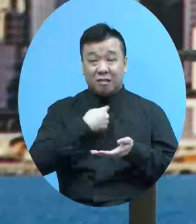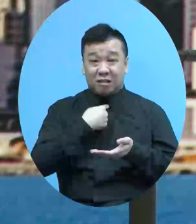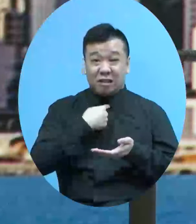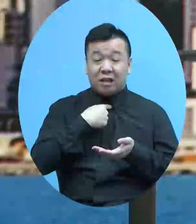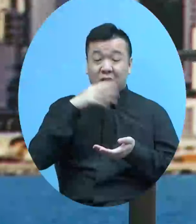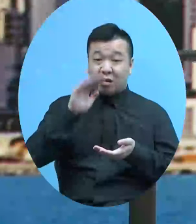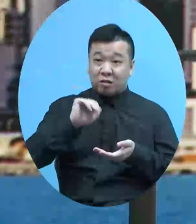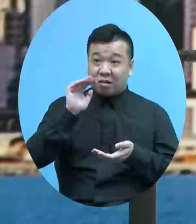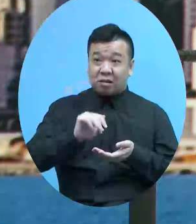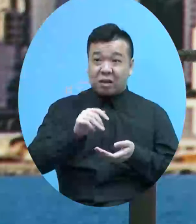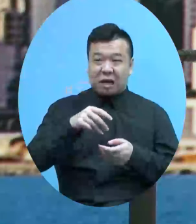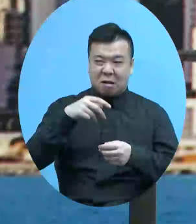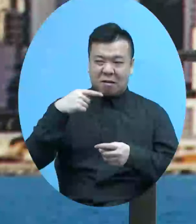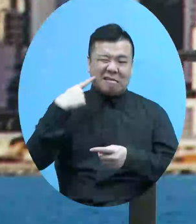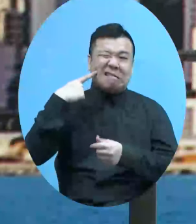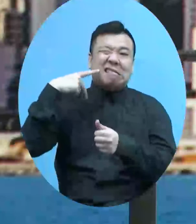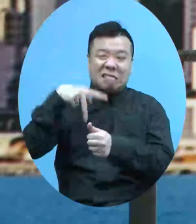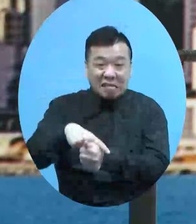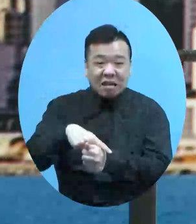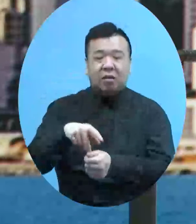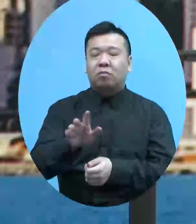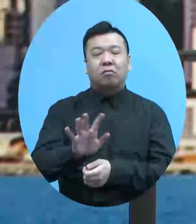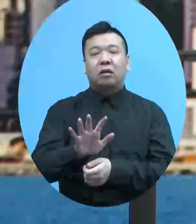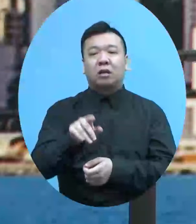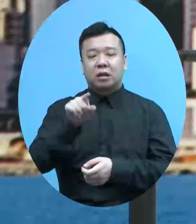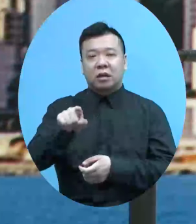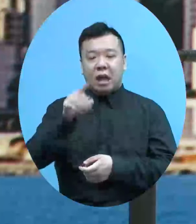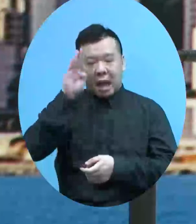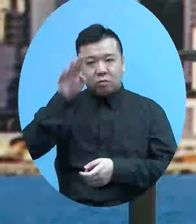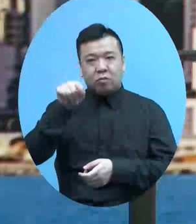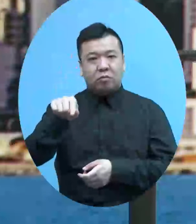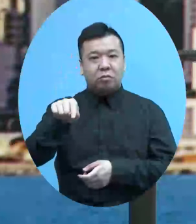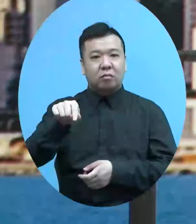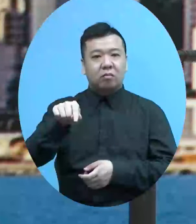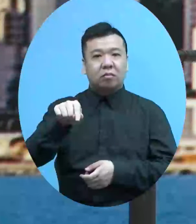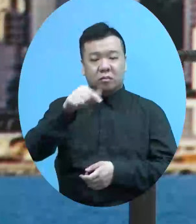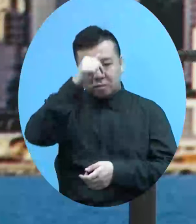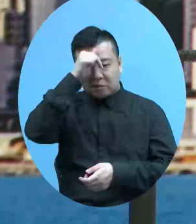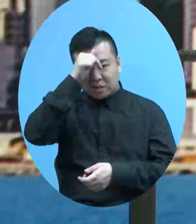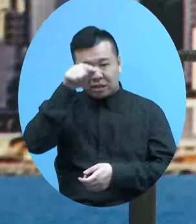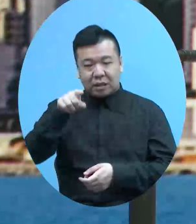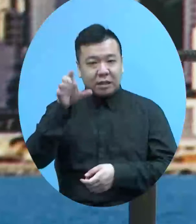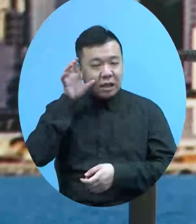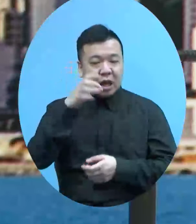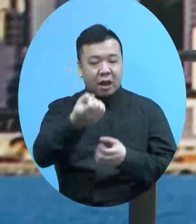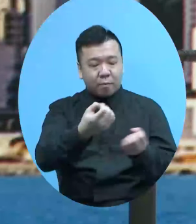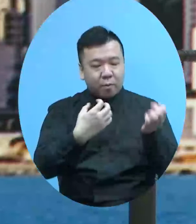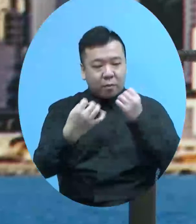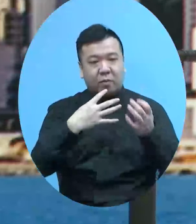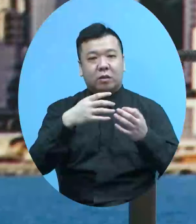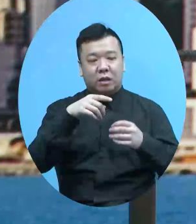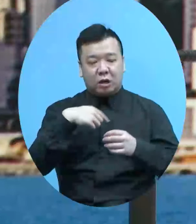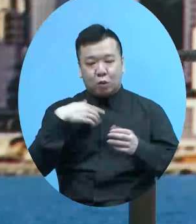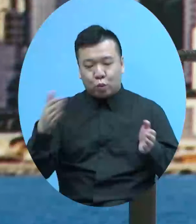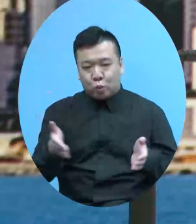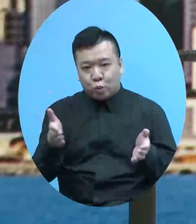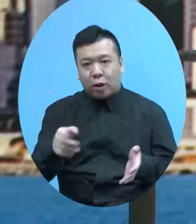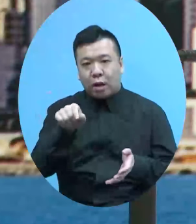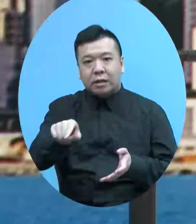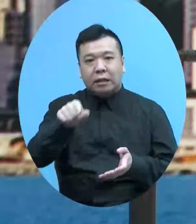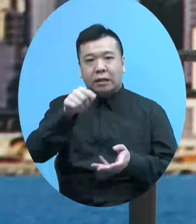我們可以強制叫他們幫忙做的我希望他們聽到我們的呼籲鼓勵他們